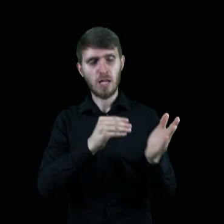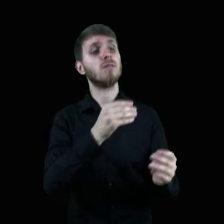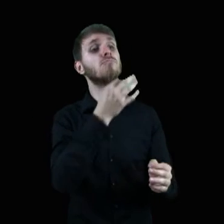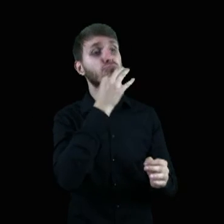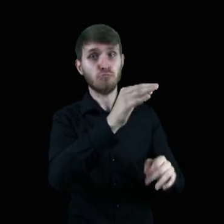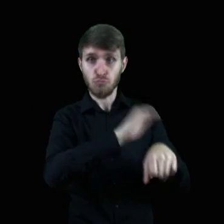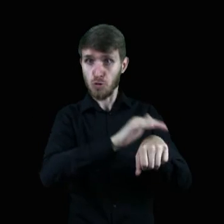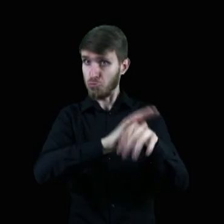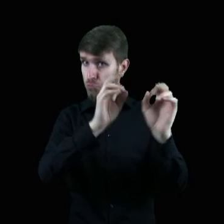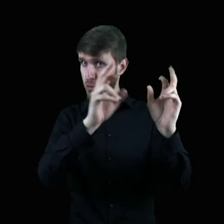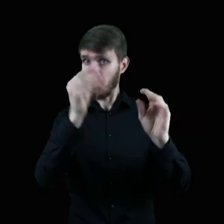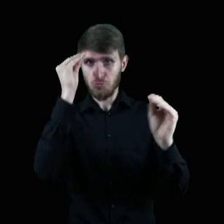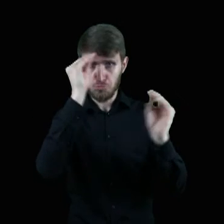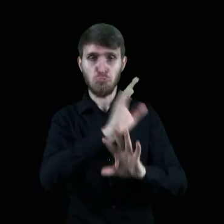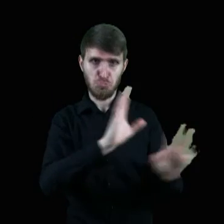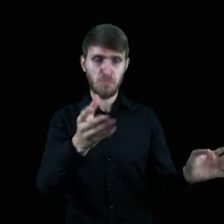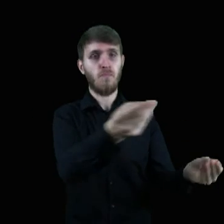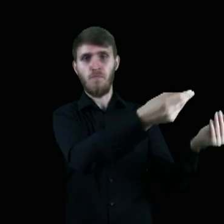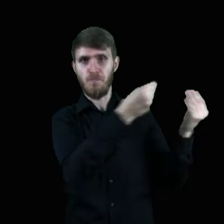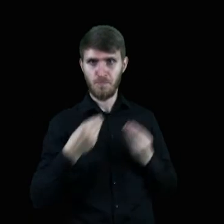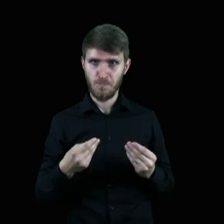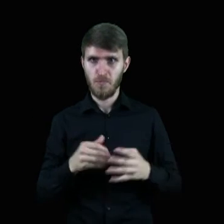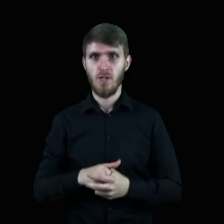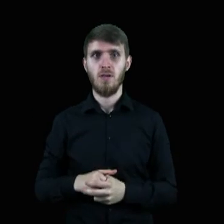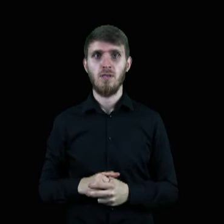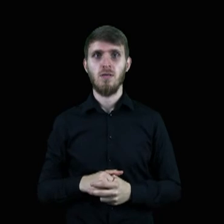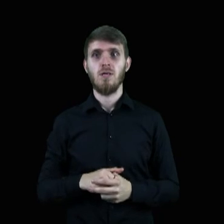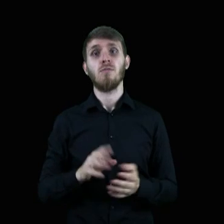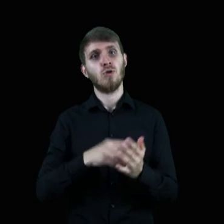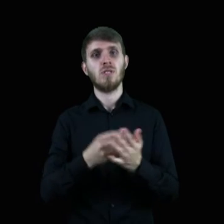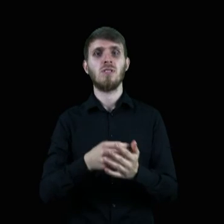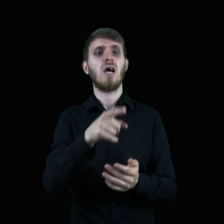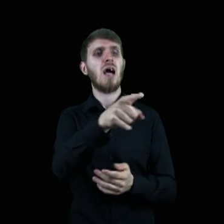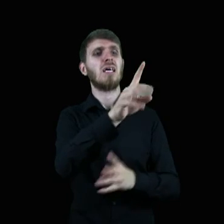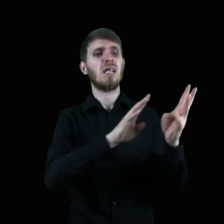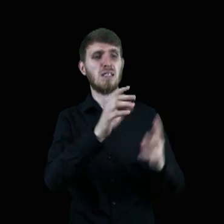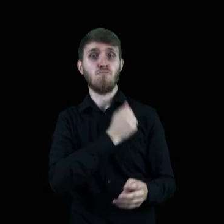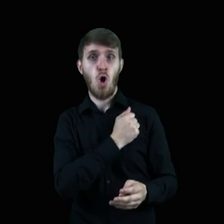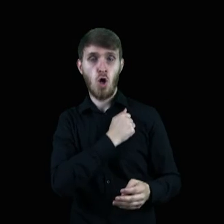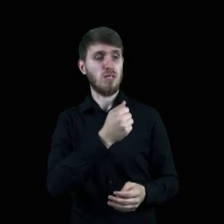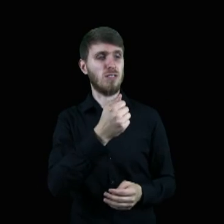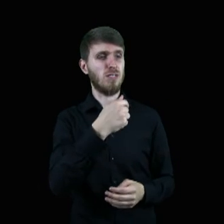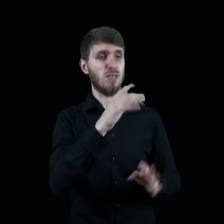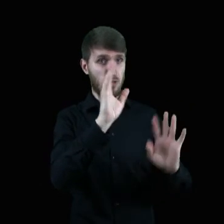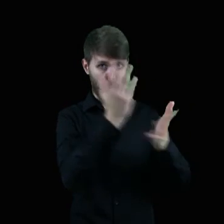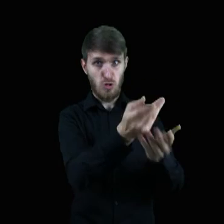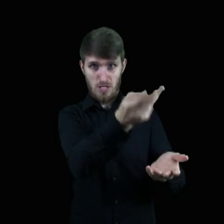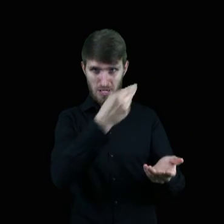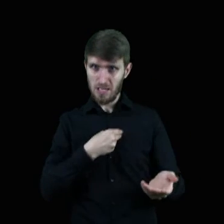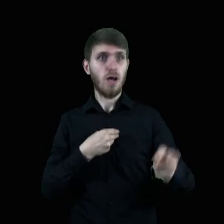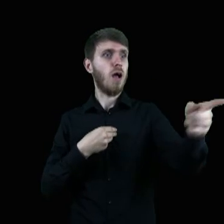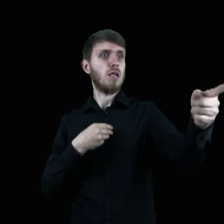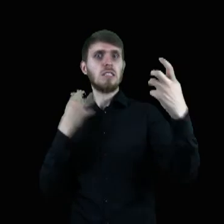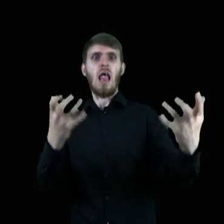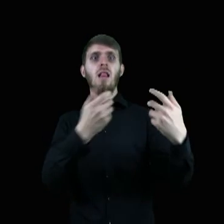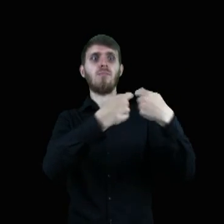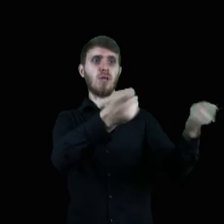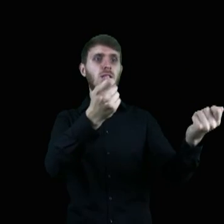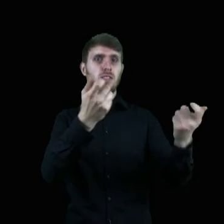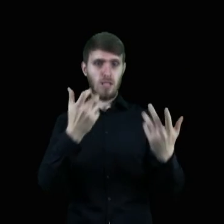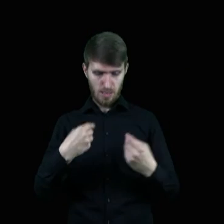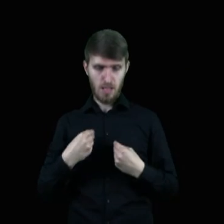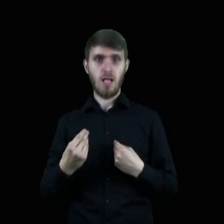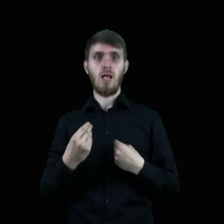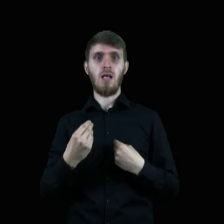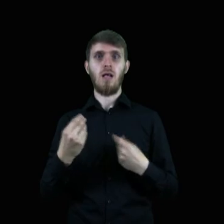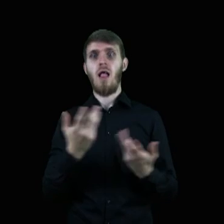taki certyfikat i przesunąć go na moje konto i mnie pożyczyć. Co się stanie, jeżeli ten klient po mojej pożyczce akcji stwierdzi,